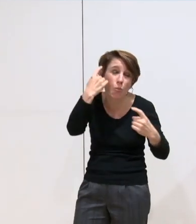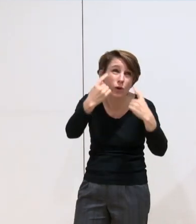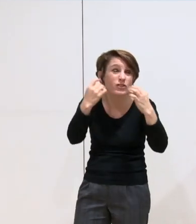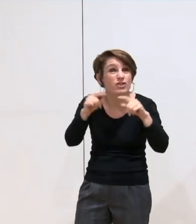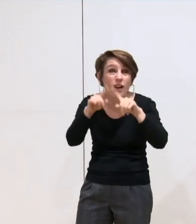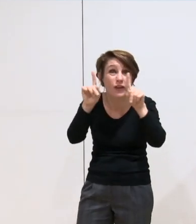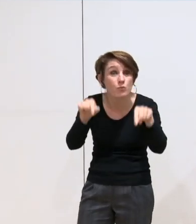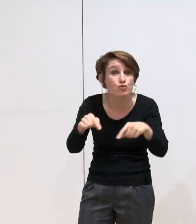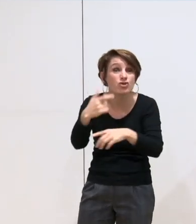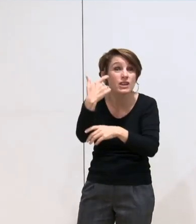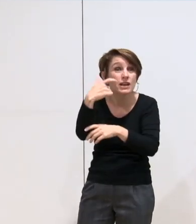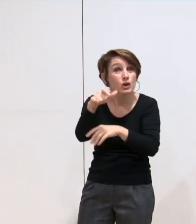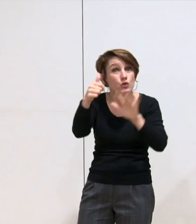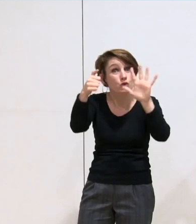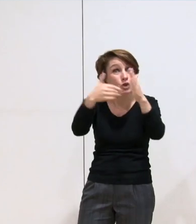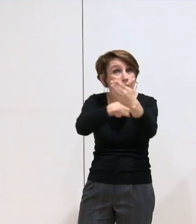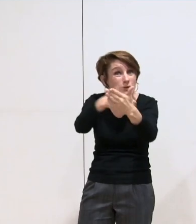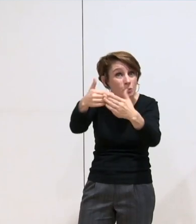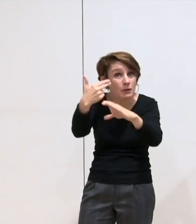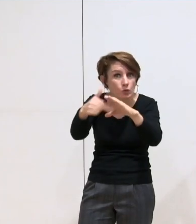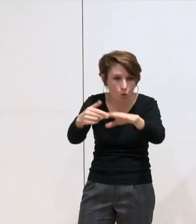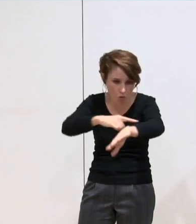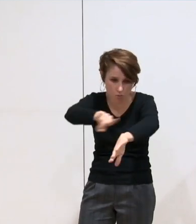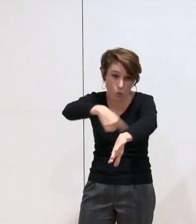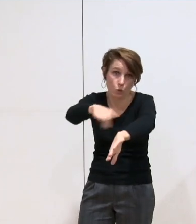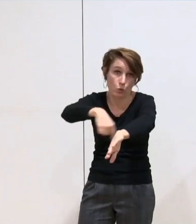de 260 millions d'euros.